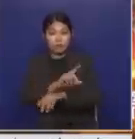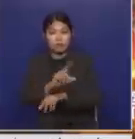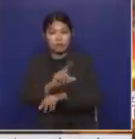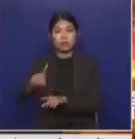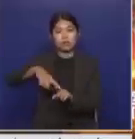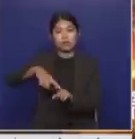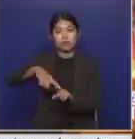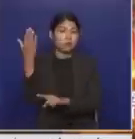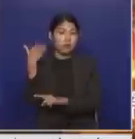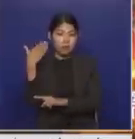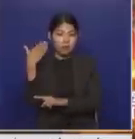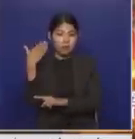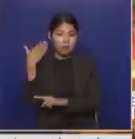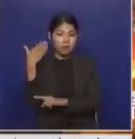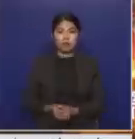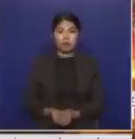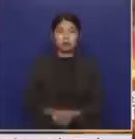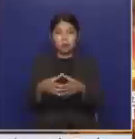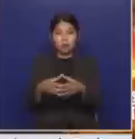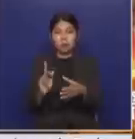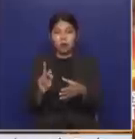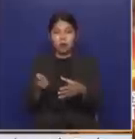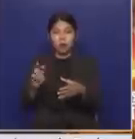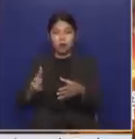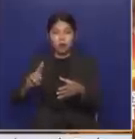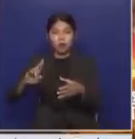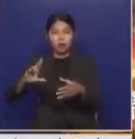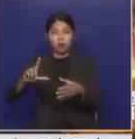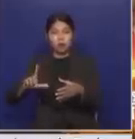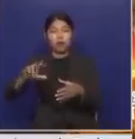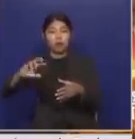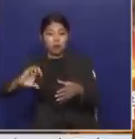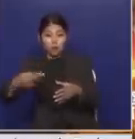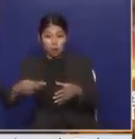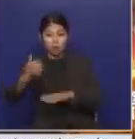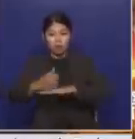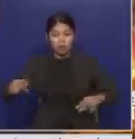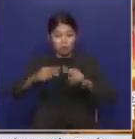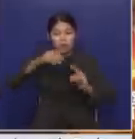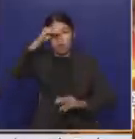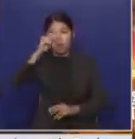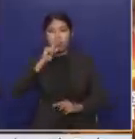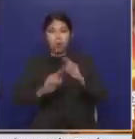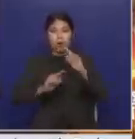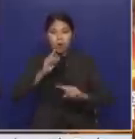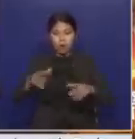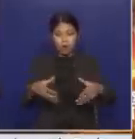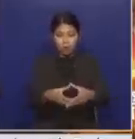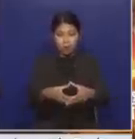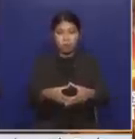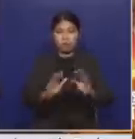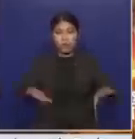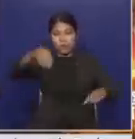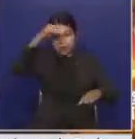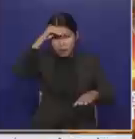ครับท่าทีของ of forestsช&ชลำตรีว่าการกระทรวงศึกษาต่างกล่าวโทษไปที่นักเรียนและเนตรนารี